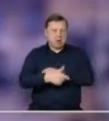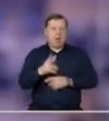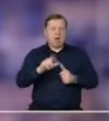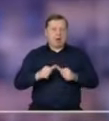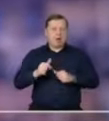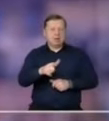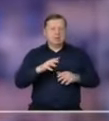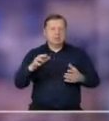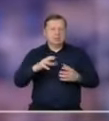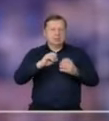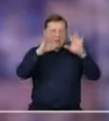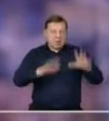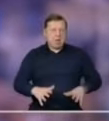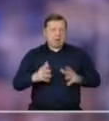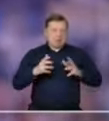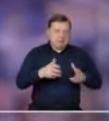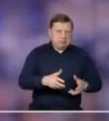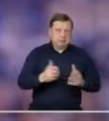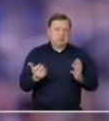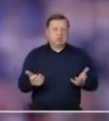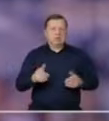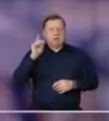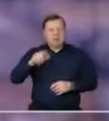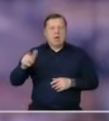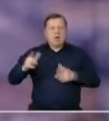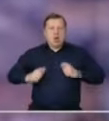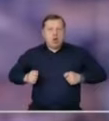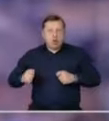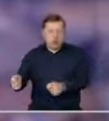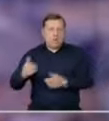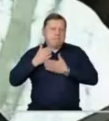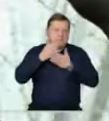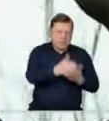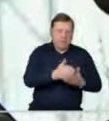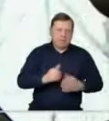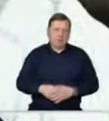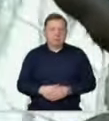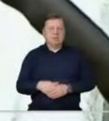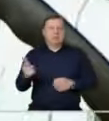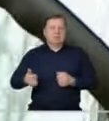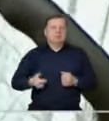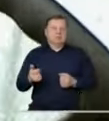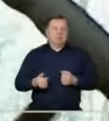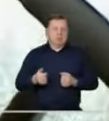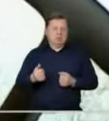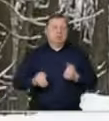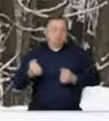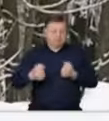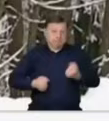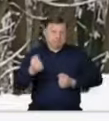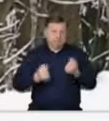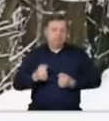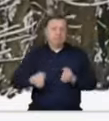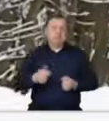śnieżnej zaspie. Na szczęście na ratunek karetce ruszył miejscowy rolnik. Pan Piotr nie pozostał obojętny, poświęcił swój czas